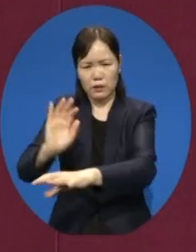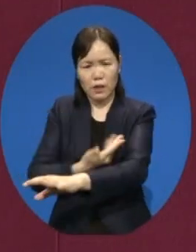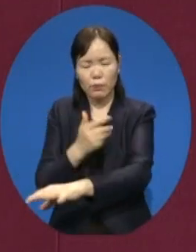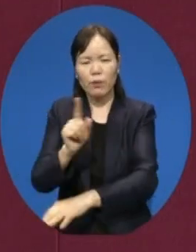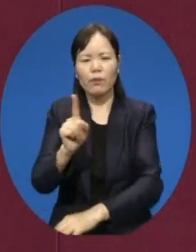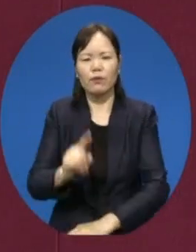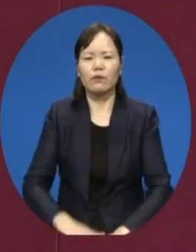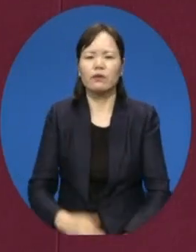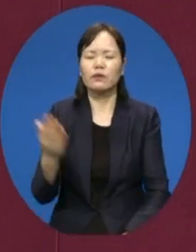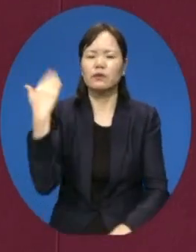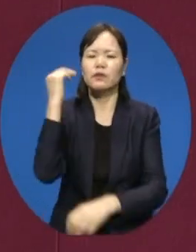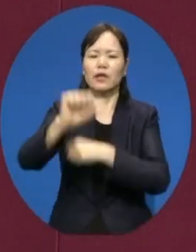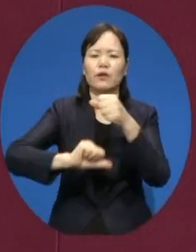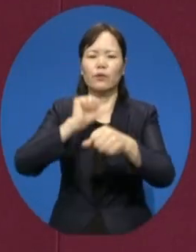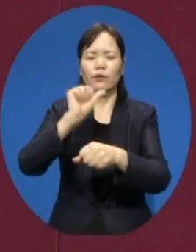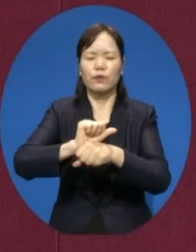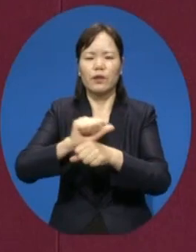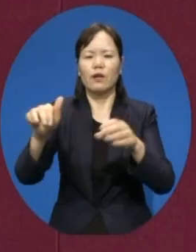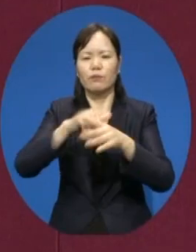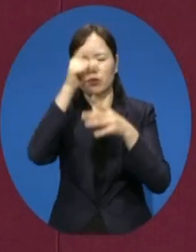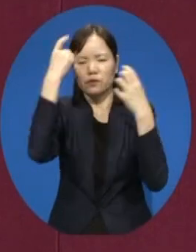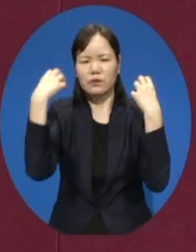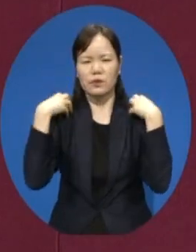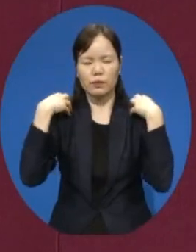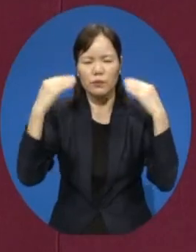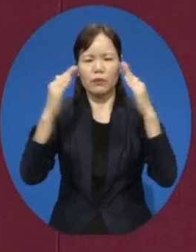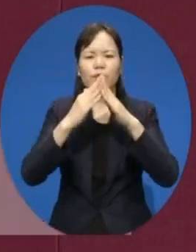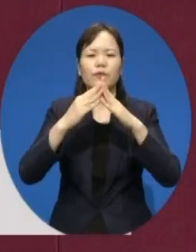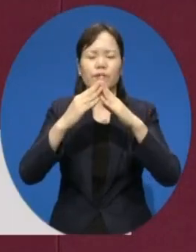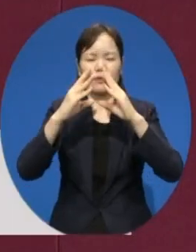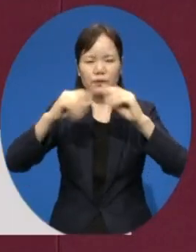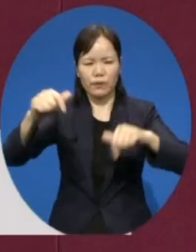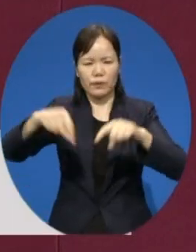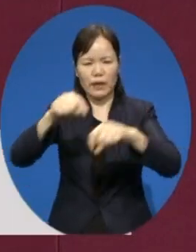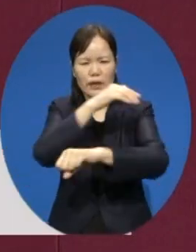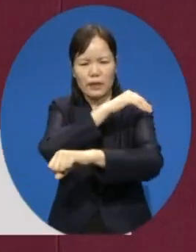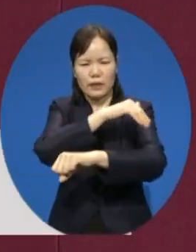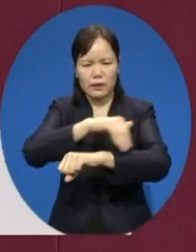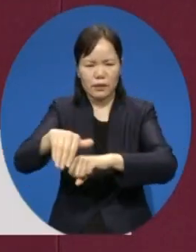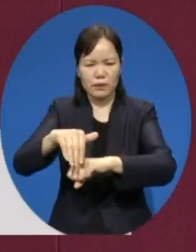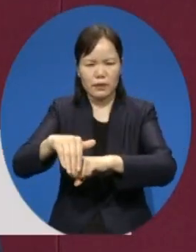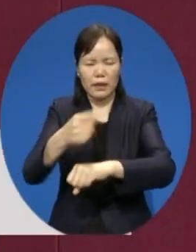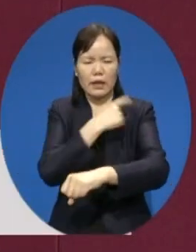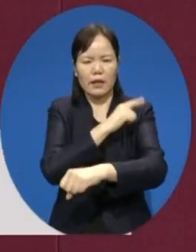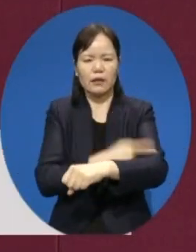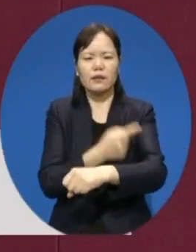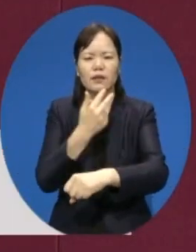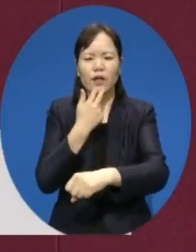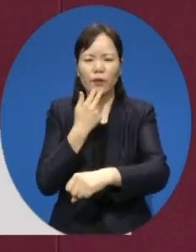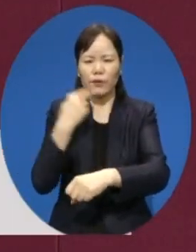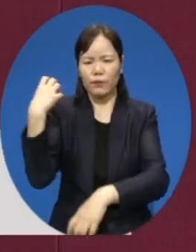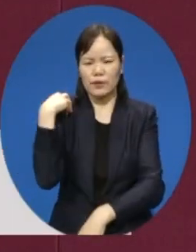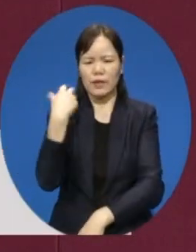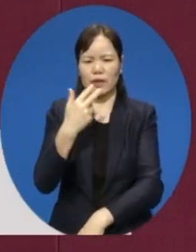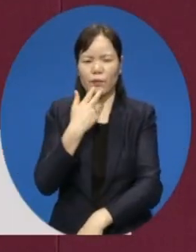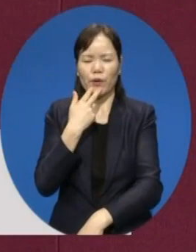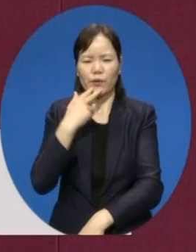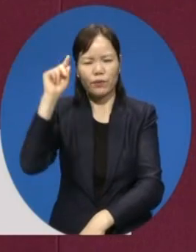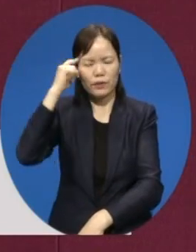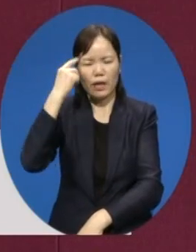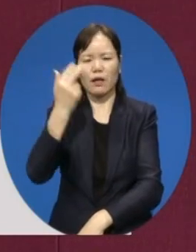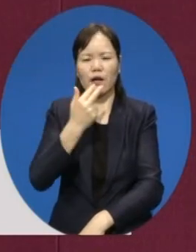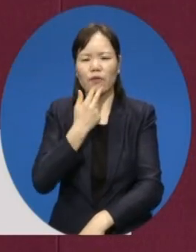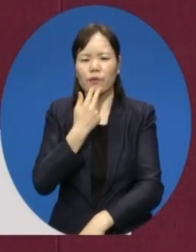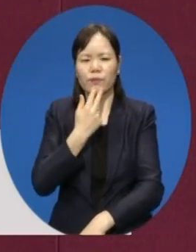지난 5년 문재인 정권 부동산 정책 무능력, 무책임, 무개념